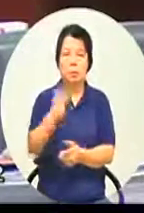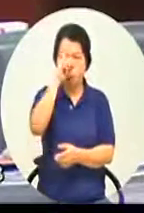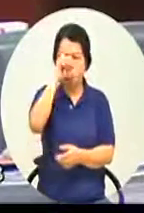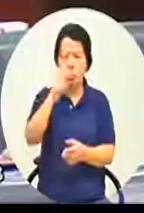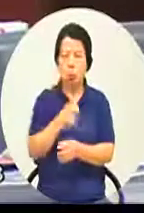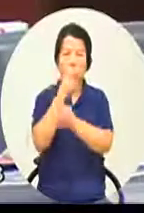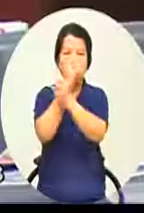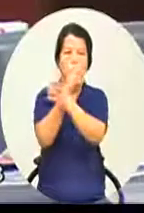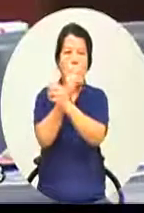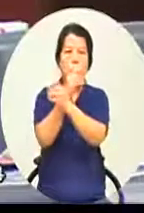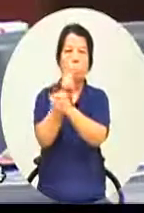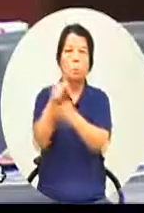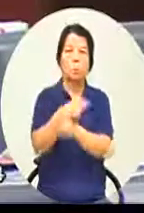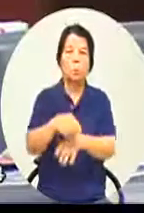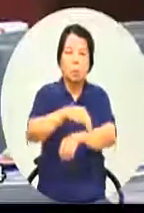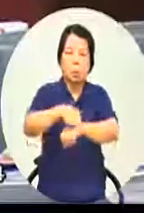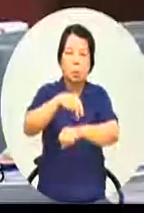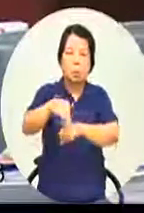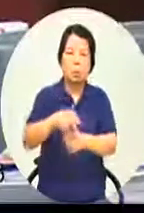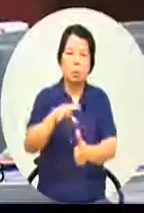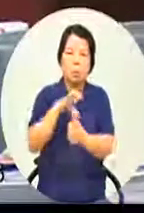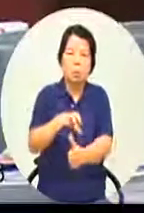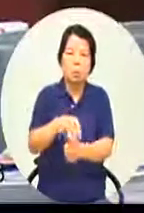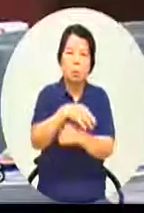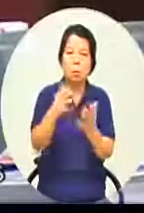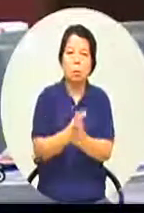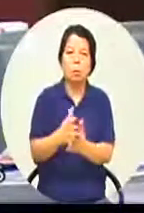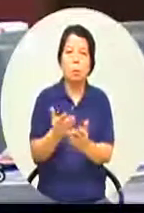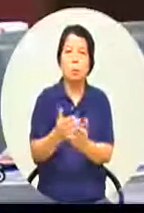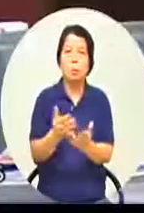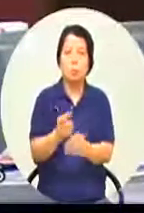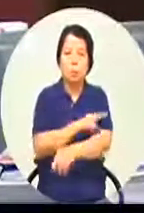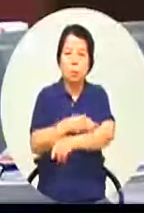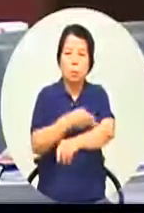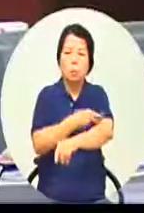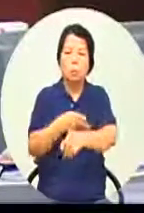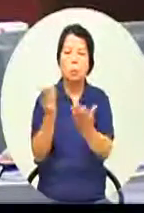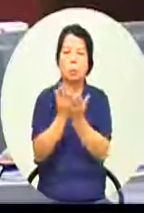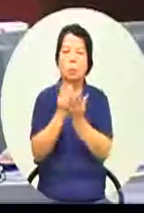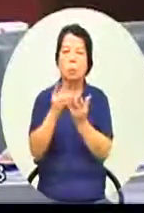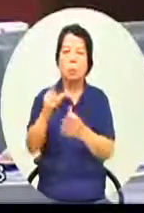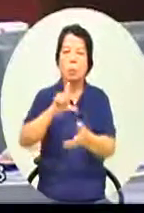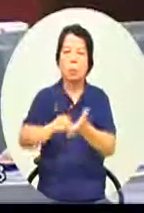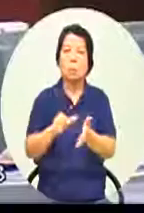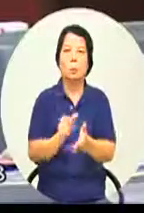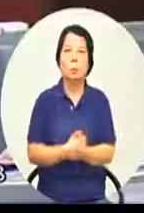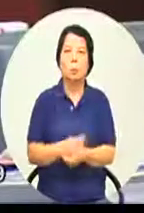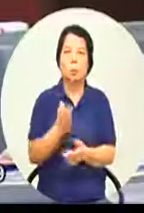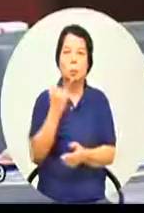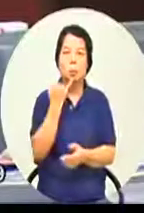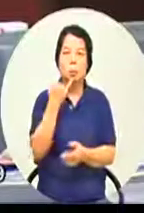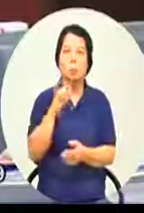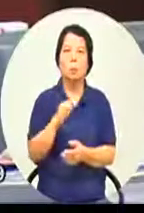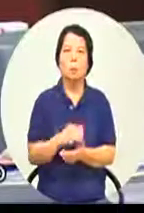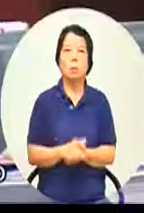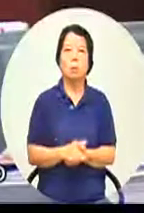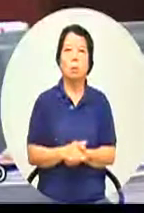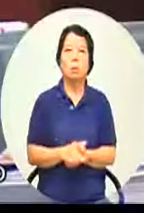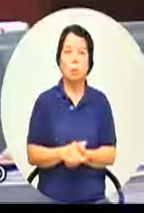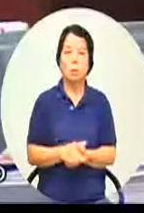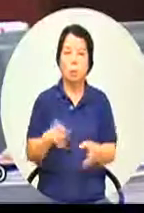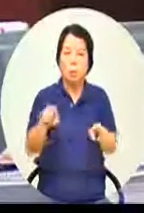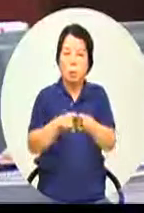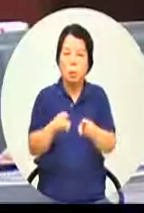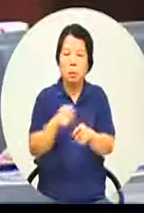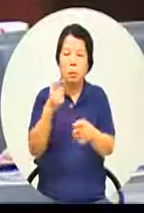个红绿灯来规范通学的时间啊。那你们如果可以的话，我是希望说一般的